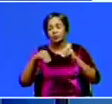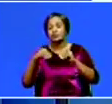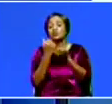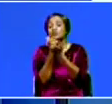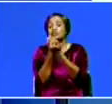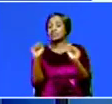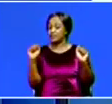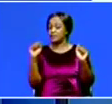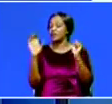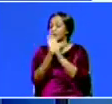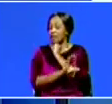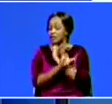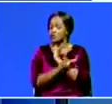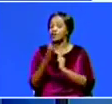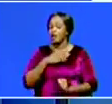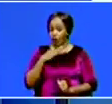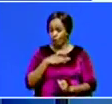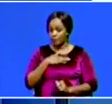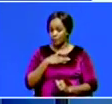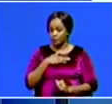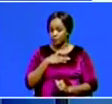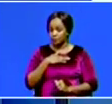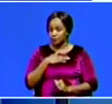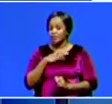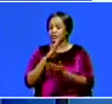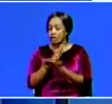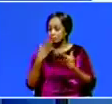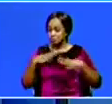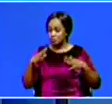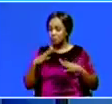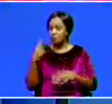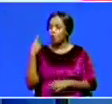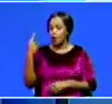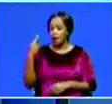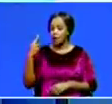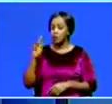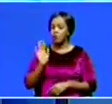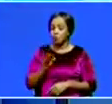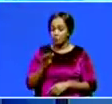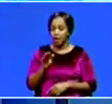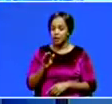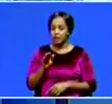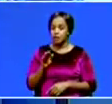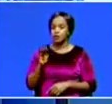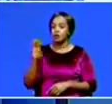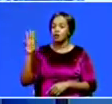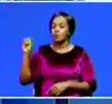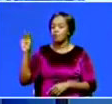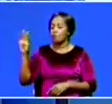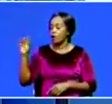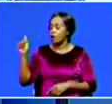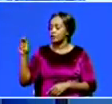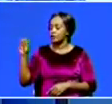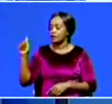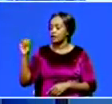kuwa wapiganiaji uhuru. Mojawapo wa watu hawa japo ni marehemu ni Mwanaisha Teplilei Bilali. Aliaga